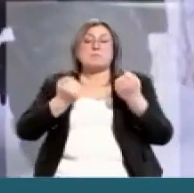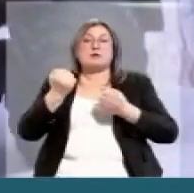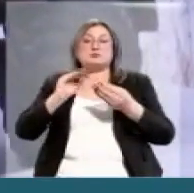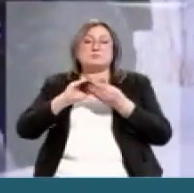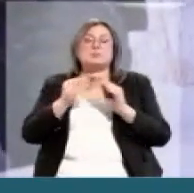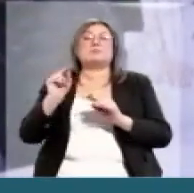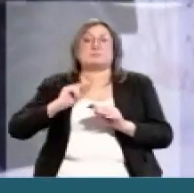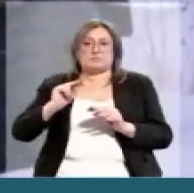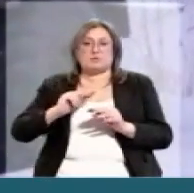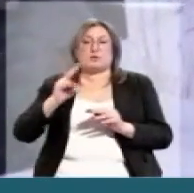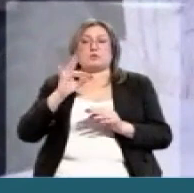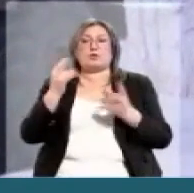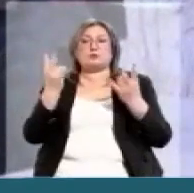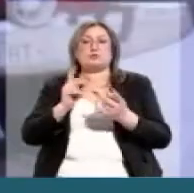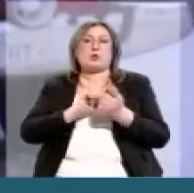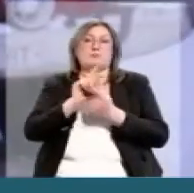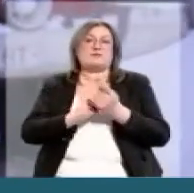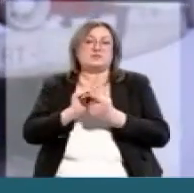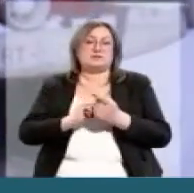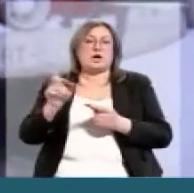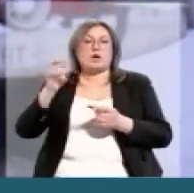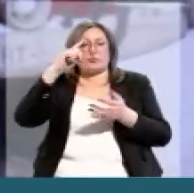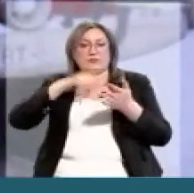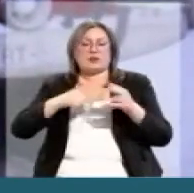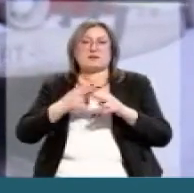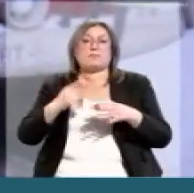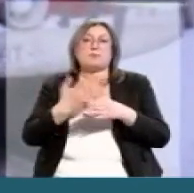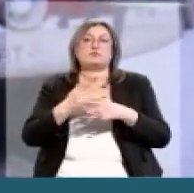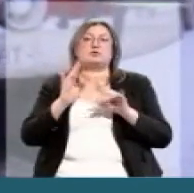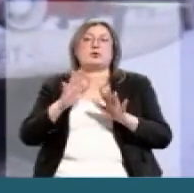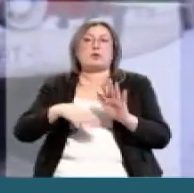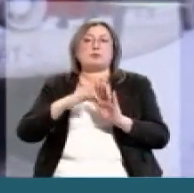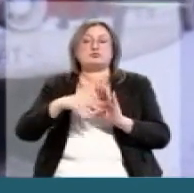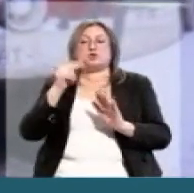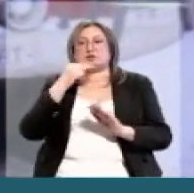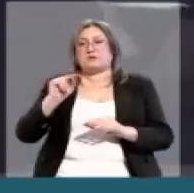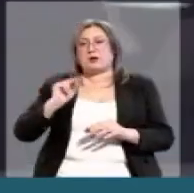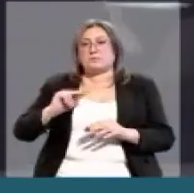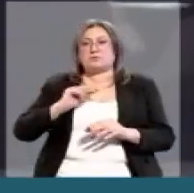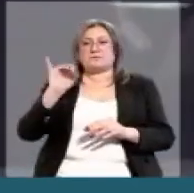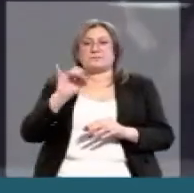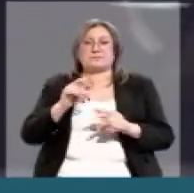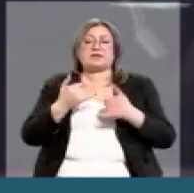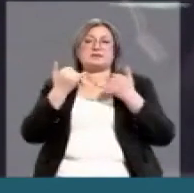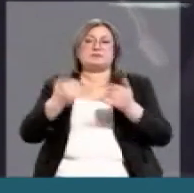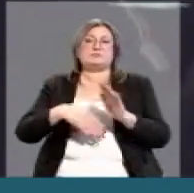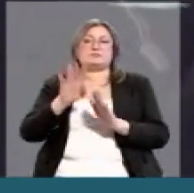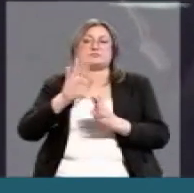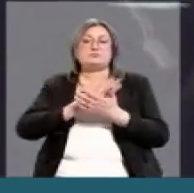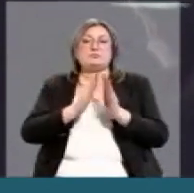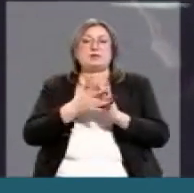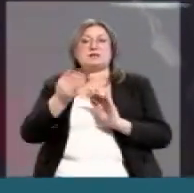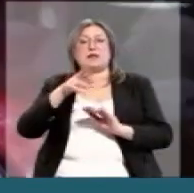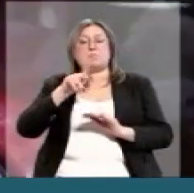работают, исправна, однако требует обновления. Они уверены, это поможет не только улучшить качество работы, но и создать лучшие условия для